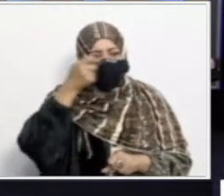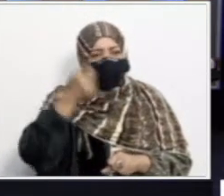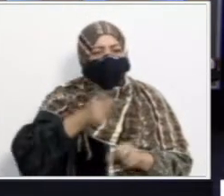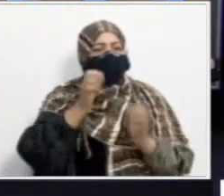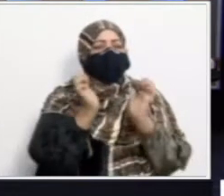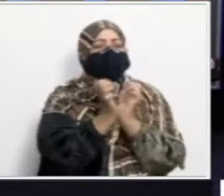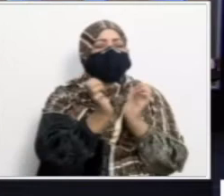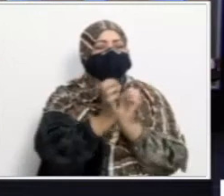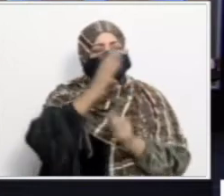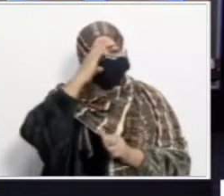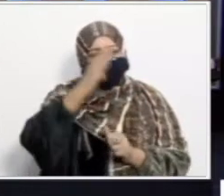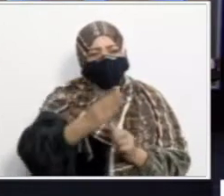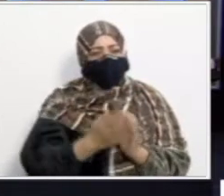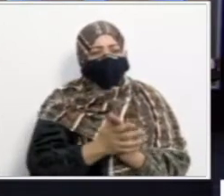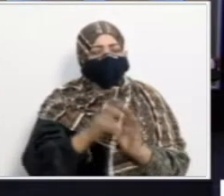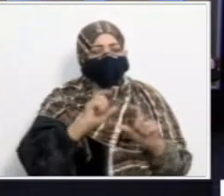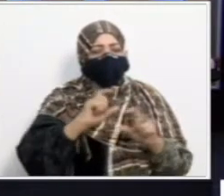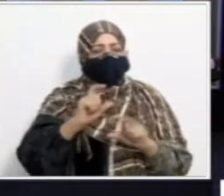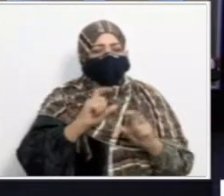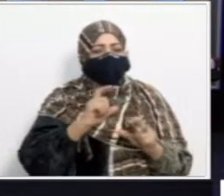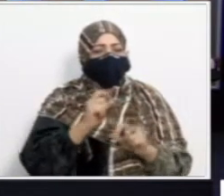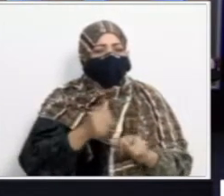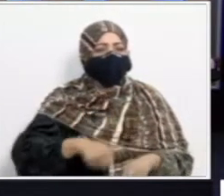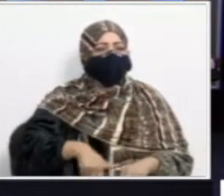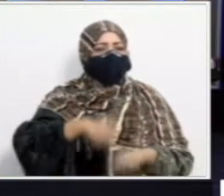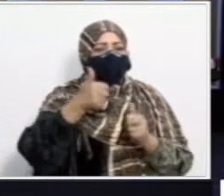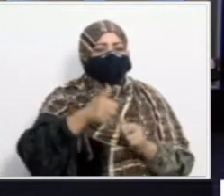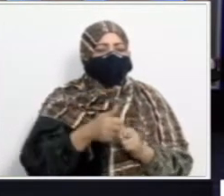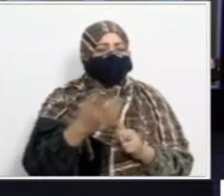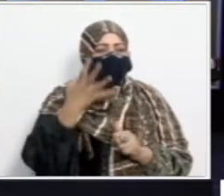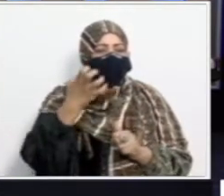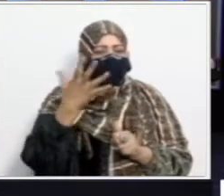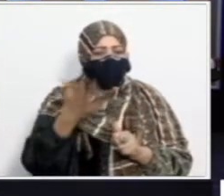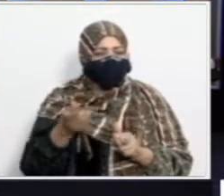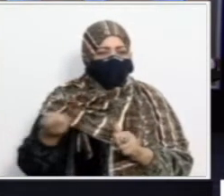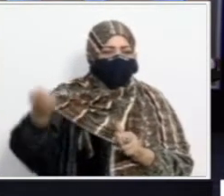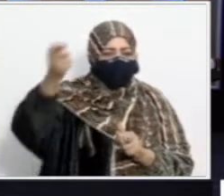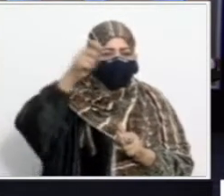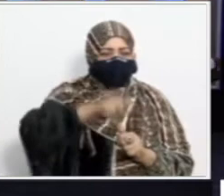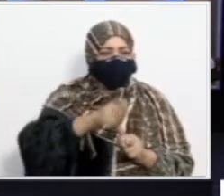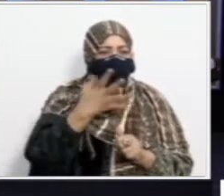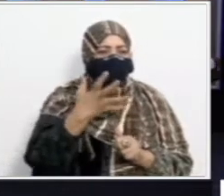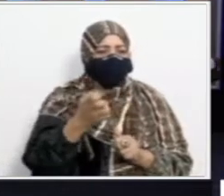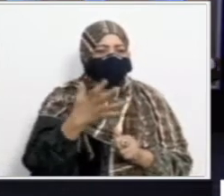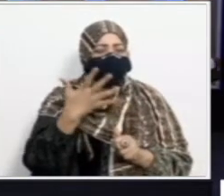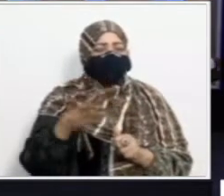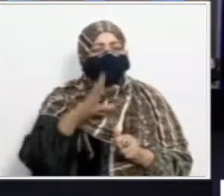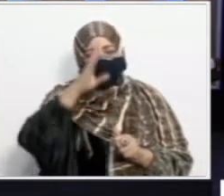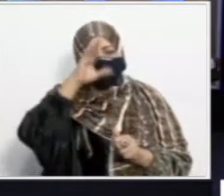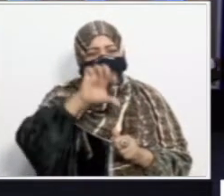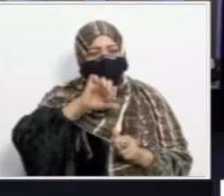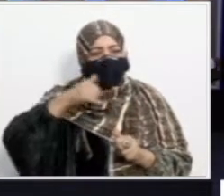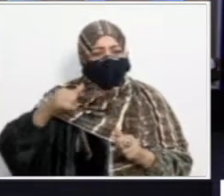صار للزيادة المعاصر، قلنا إن شاء الله. تمام، وصلت رسالتك أخ مبروك. سؤالك يا سيحة، إحنا ساكنين